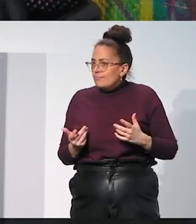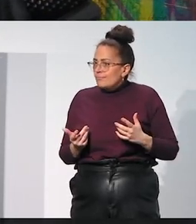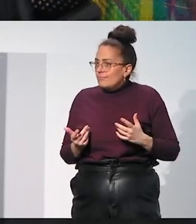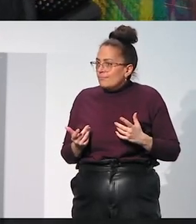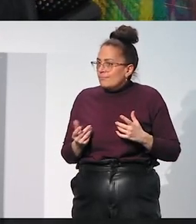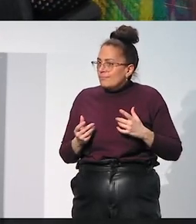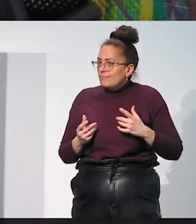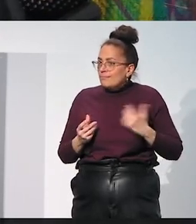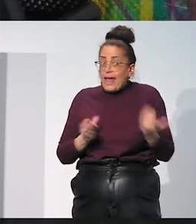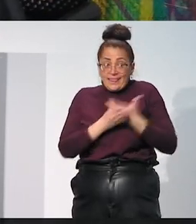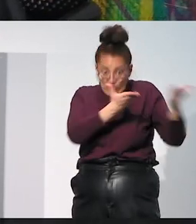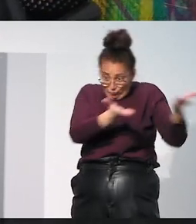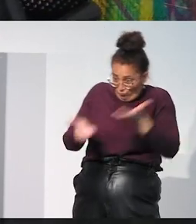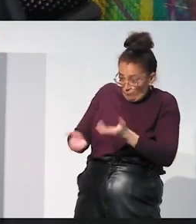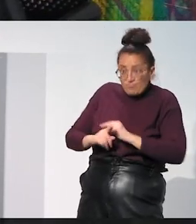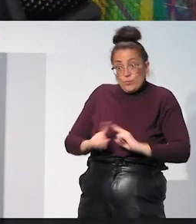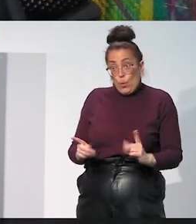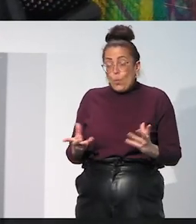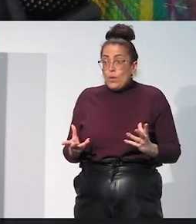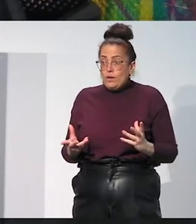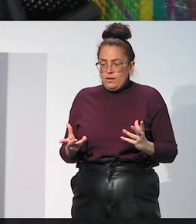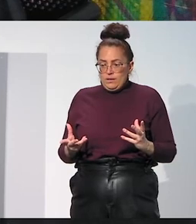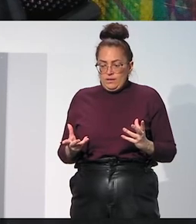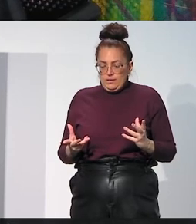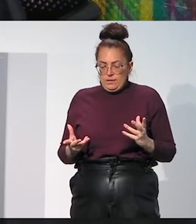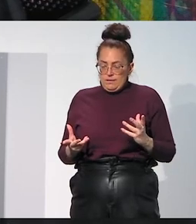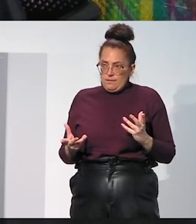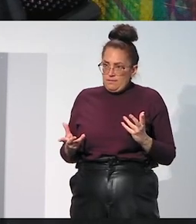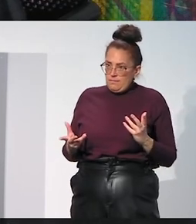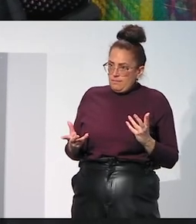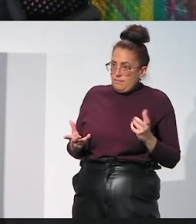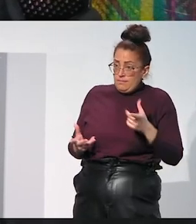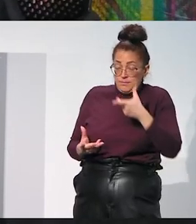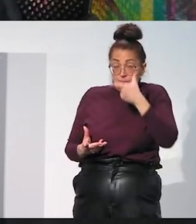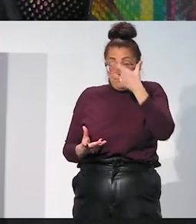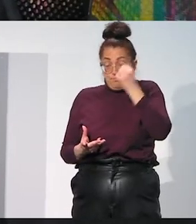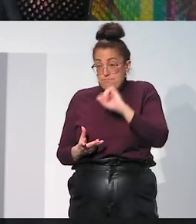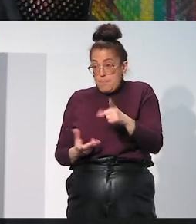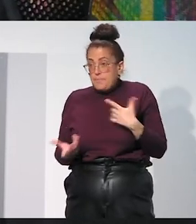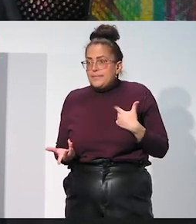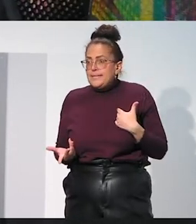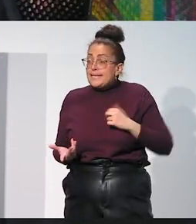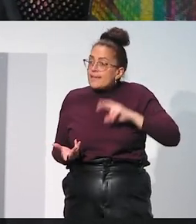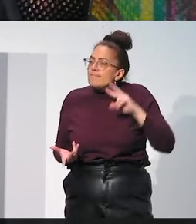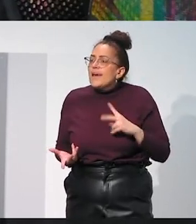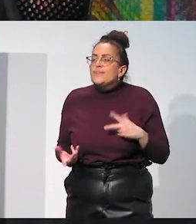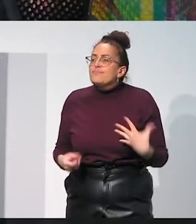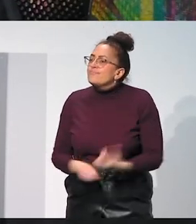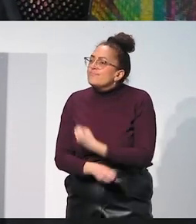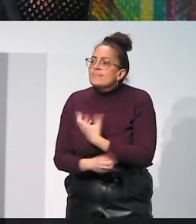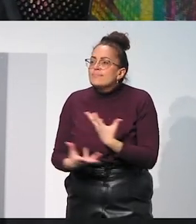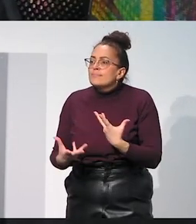Elle ne se comprend pas, et elle ne sait pas, elle ne comprend pas comment elle a pu se mettre